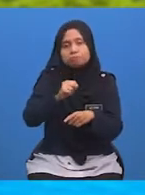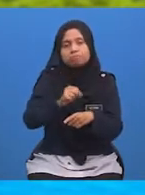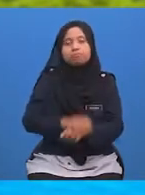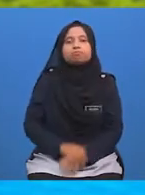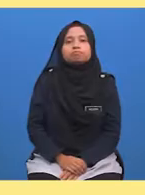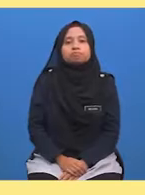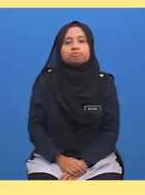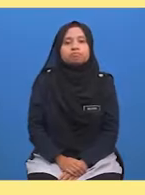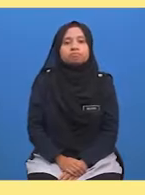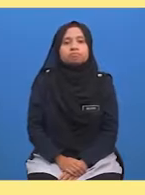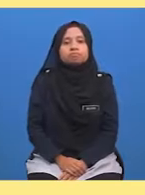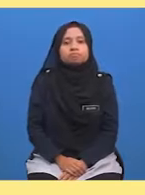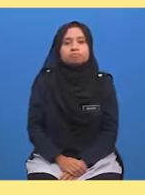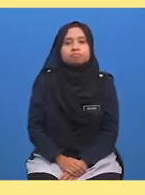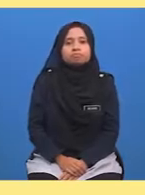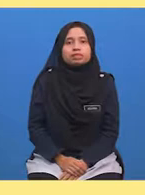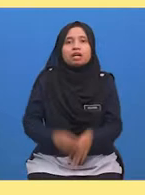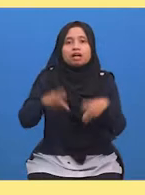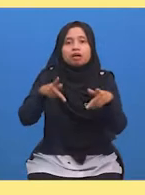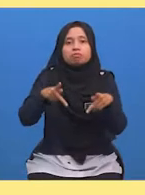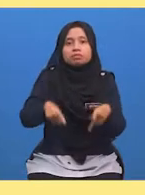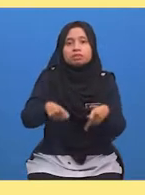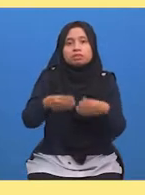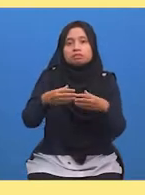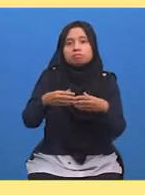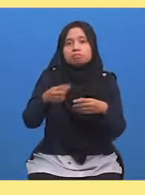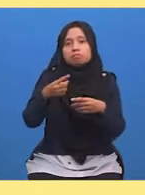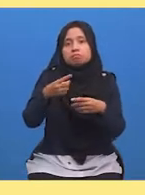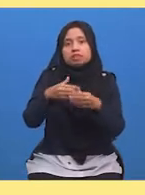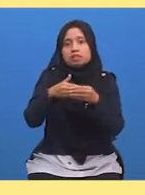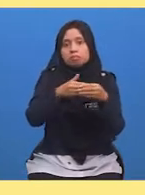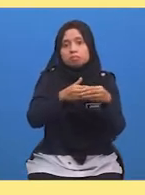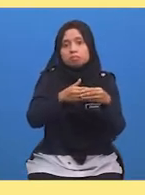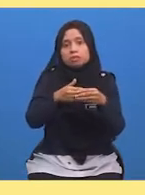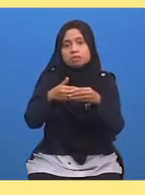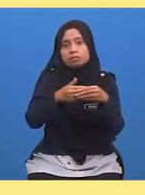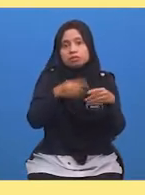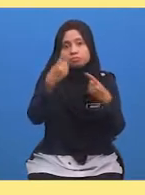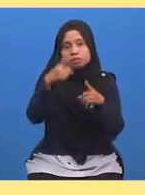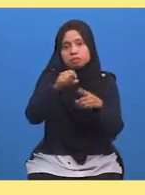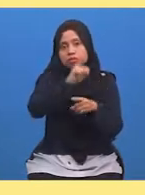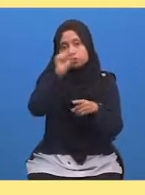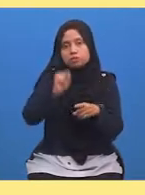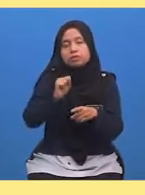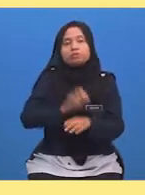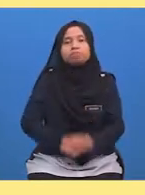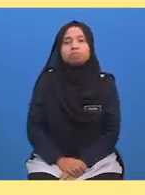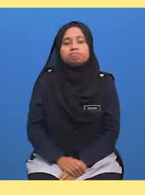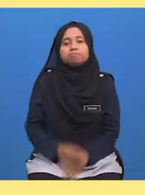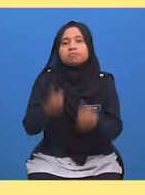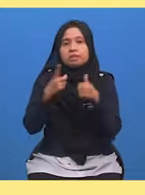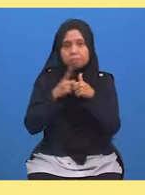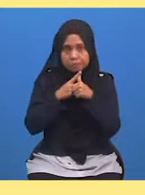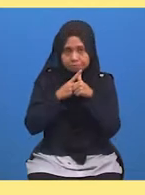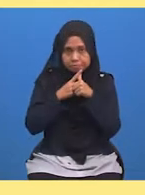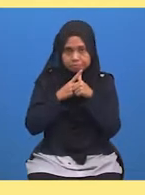semua. Pelajar dikehendaki menguasai soalan dari sudut berikut. Yang pertama,